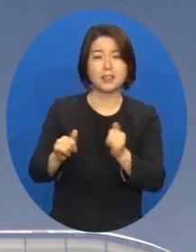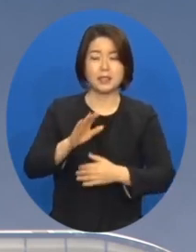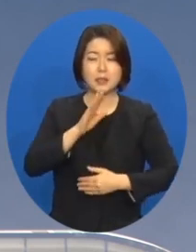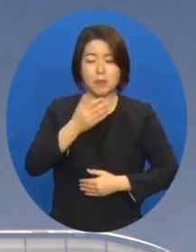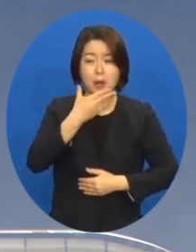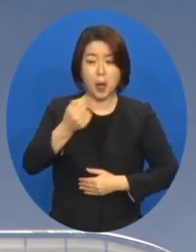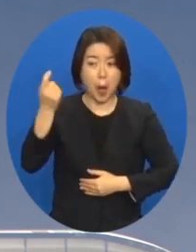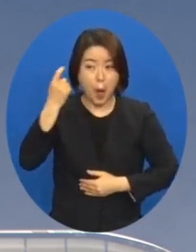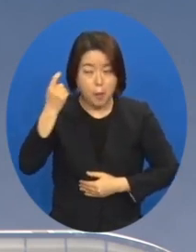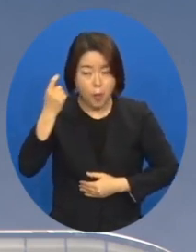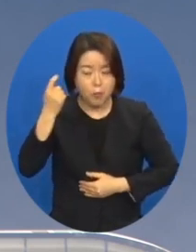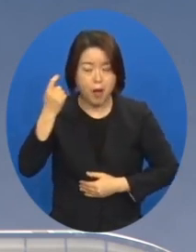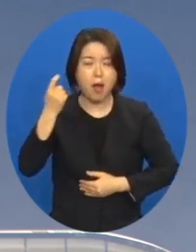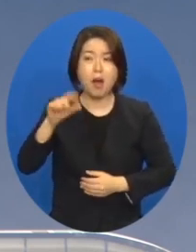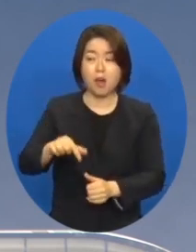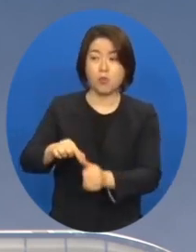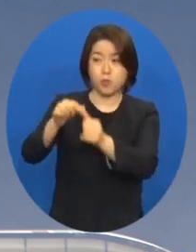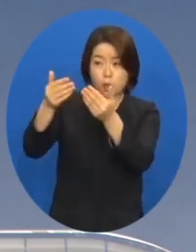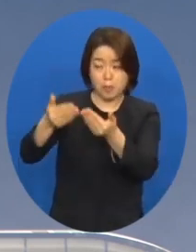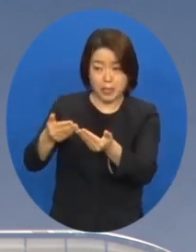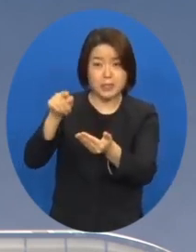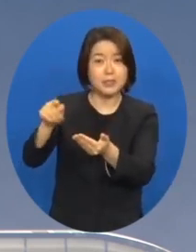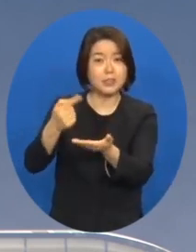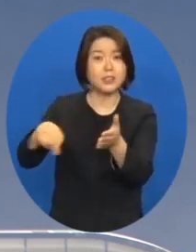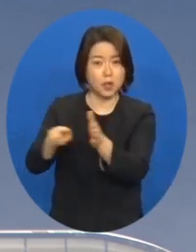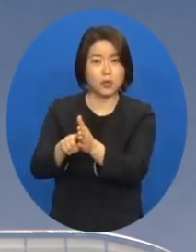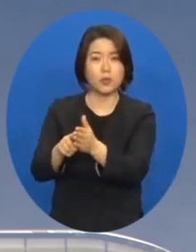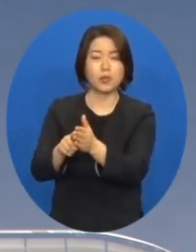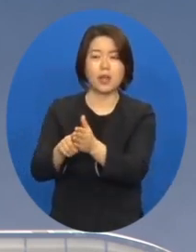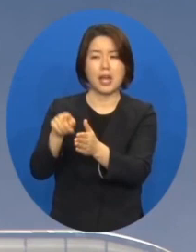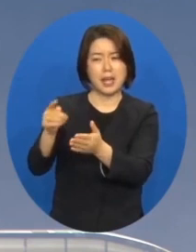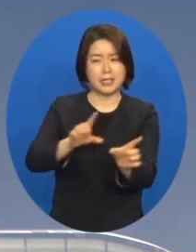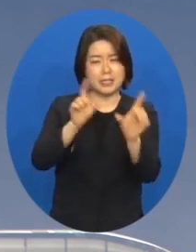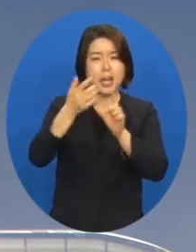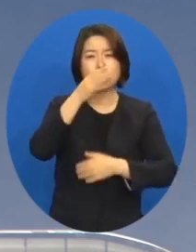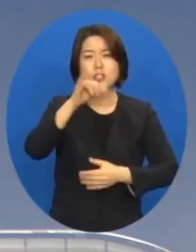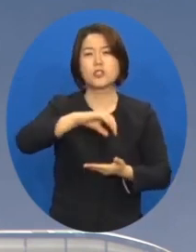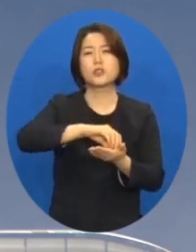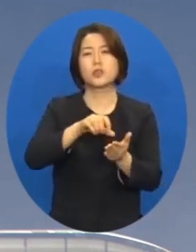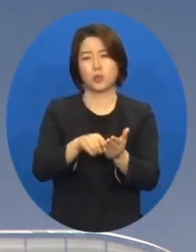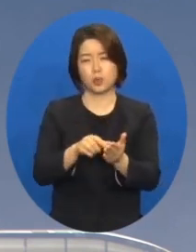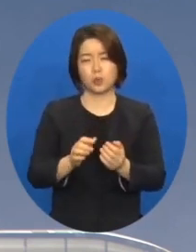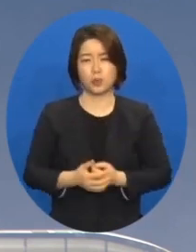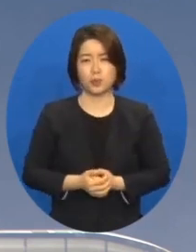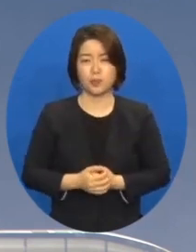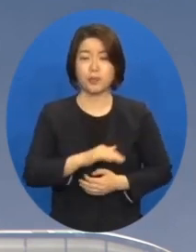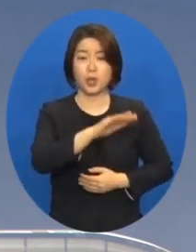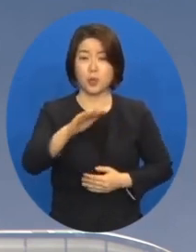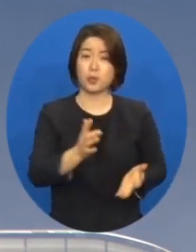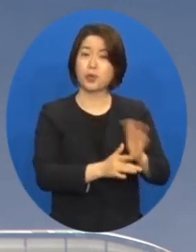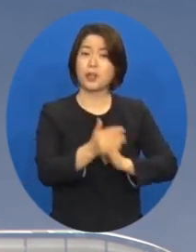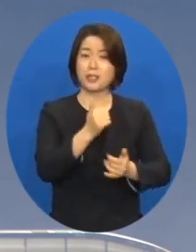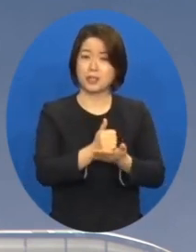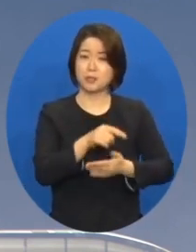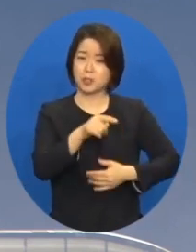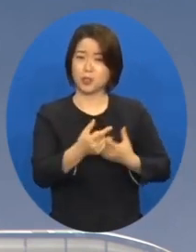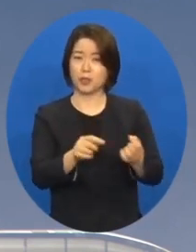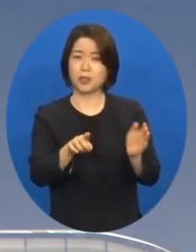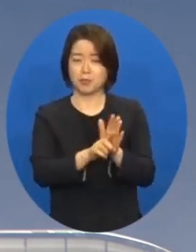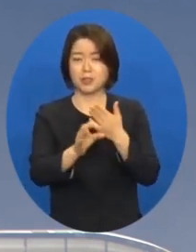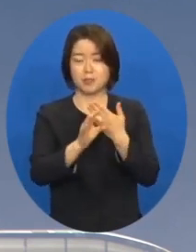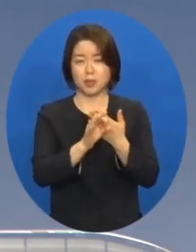복음을 듣고 구원받는 것을 위해서 그렇게 살 수 있을 정도로 우리가 예수님을 그렇게 믿으면